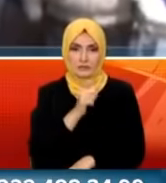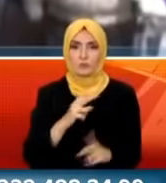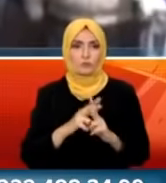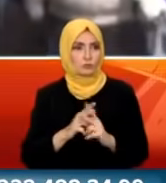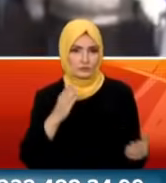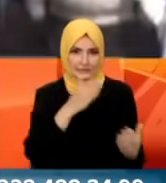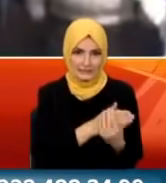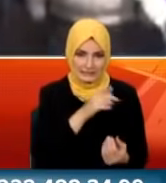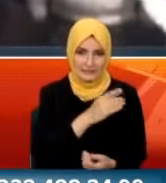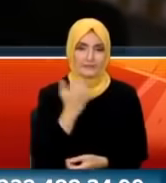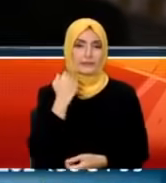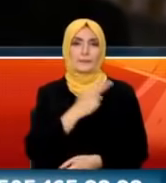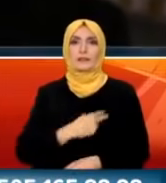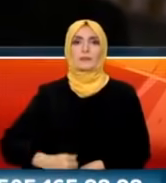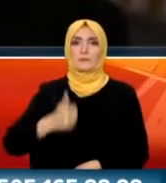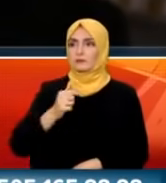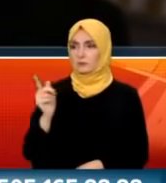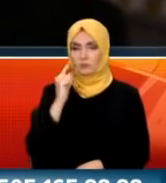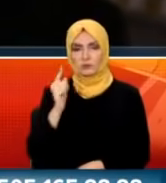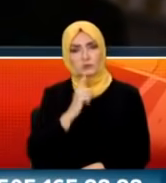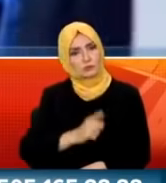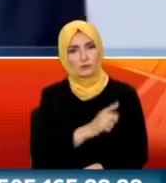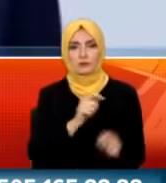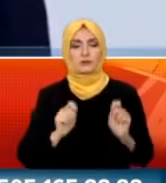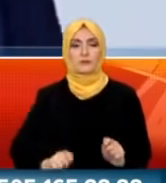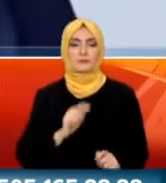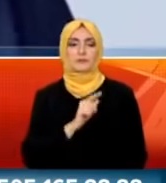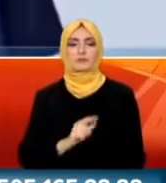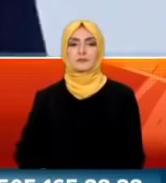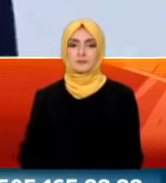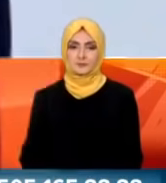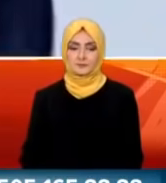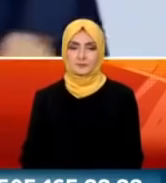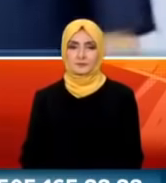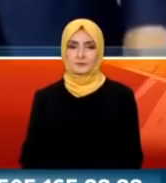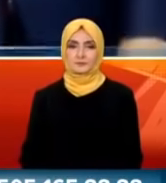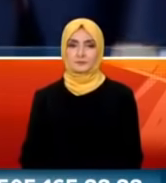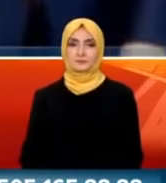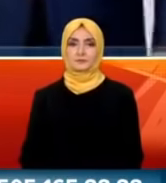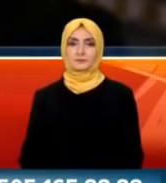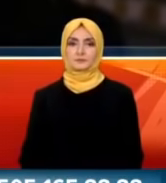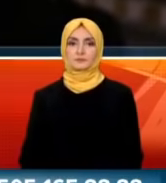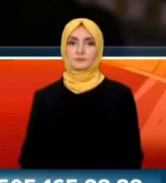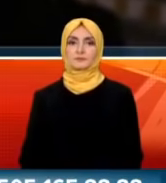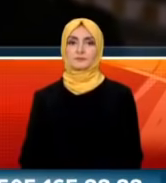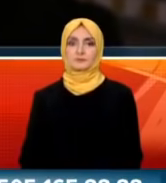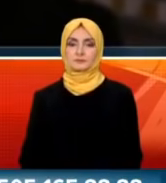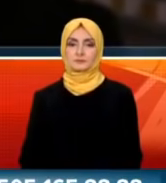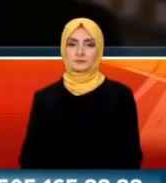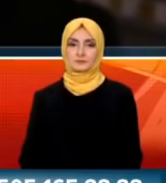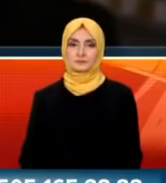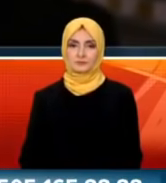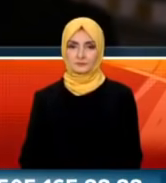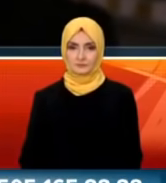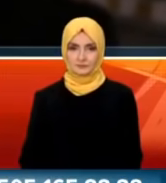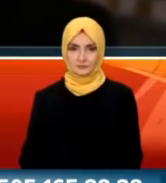Fethiye Belediye Başkanı'ndan şikayetçi oldu. Çok merak ediyorum açıkçası hiçbir şeyi tasvip etmeyen genel başkanları